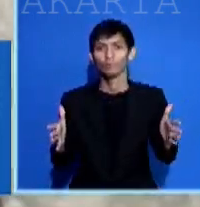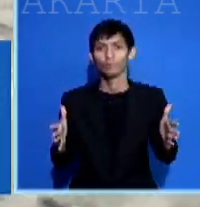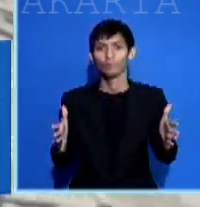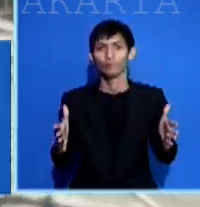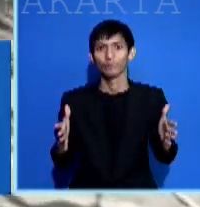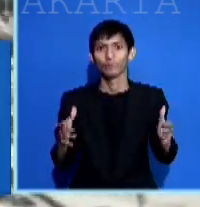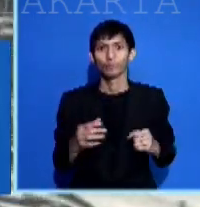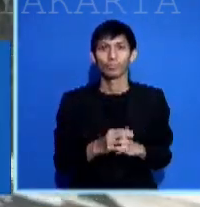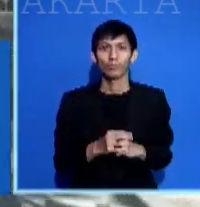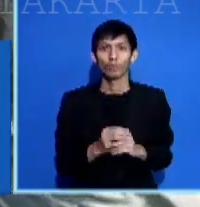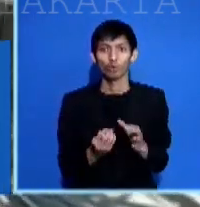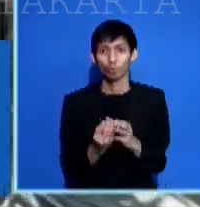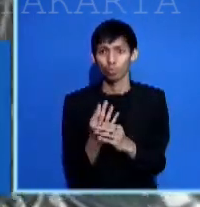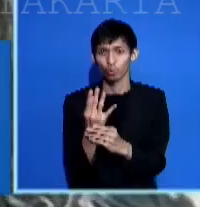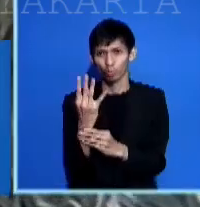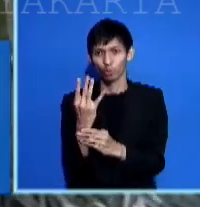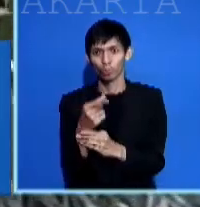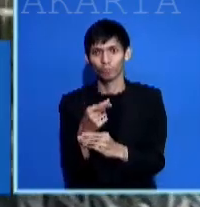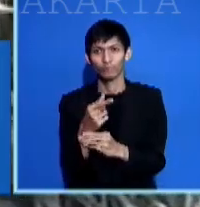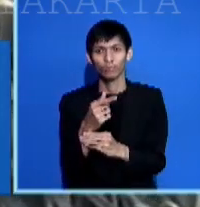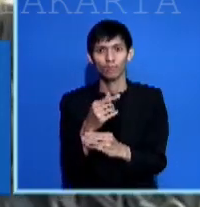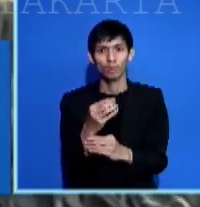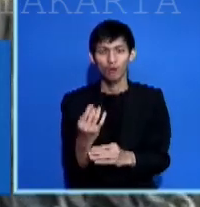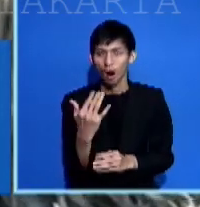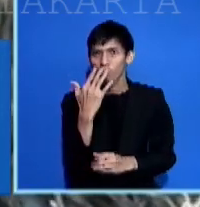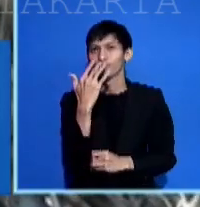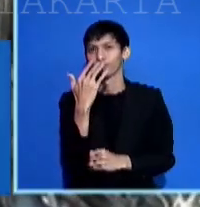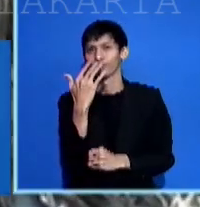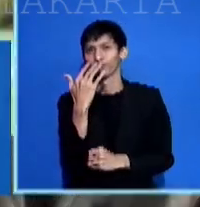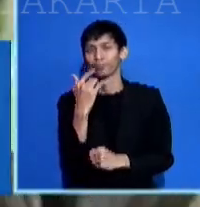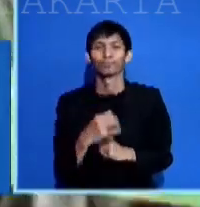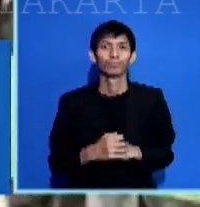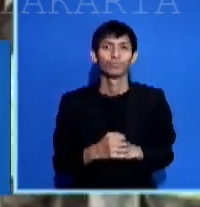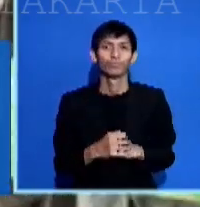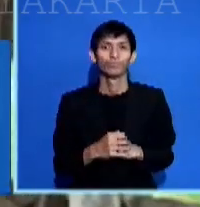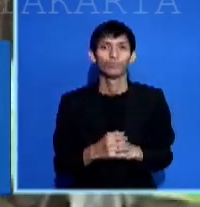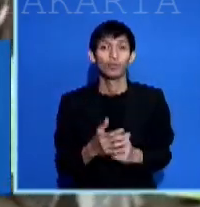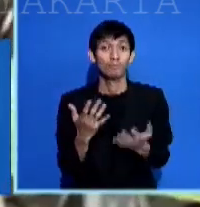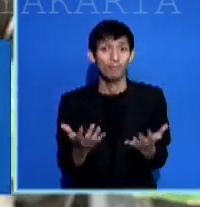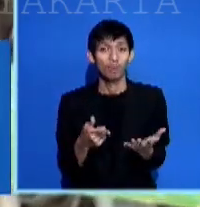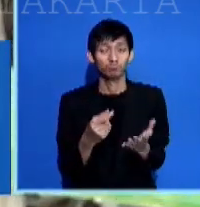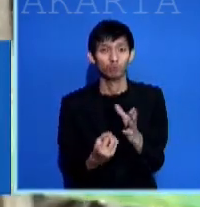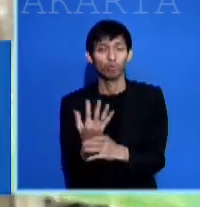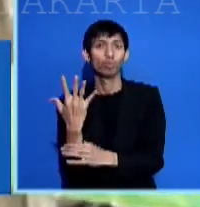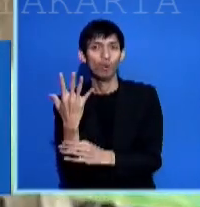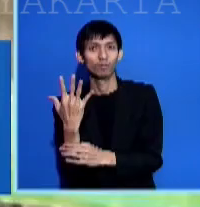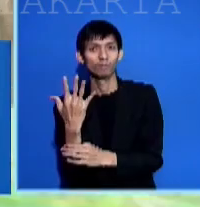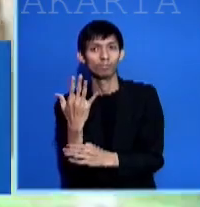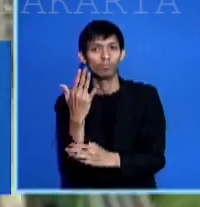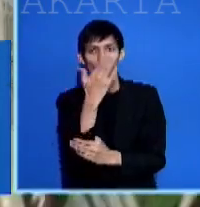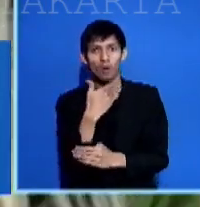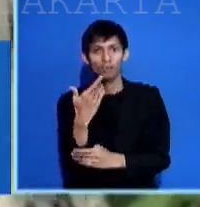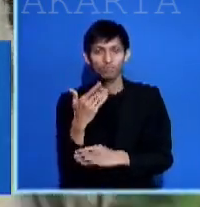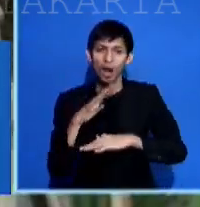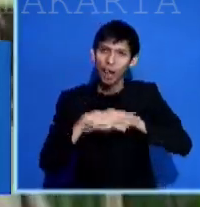Arum semanten Ugi ingyaning kuliner Sekar pandan asringugi dipunadosaken Minang sumbering kelir alami ing donyaning